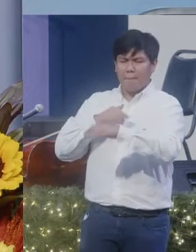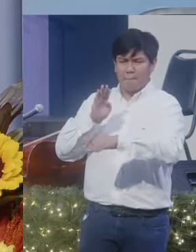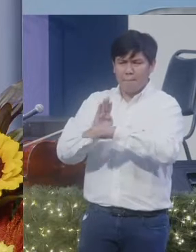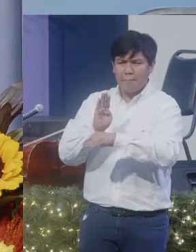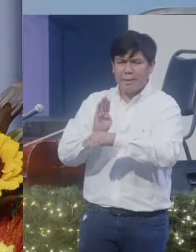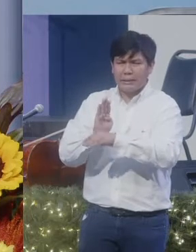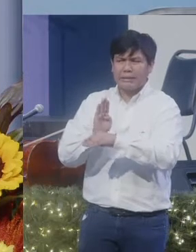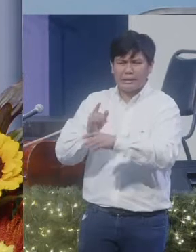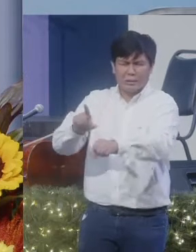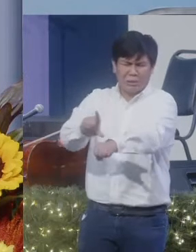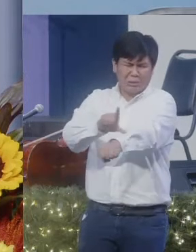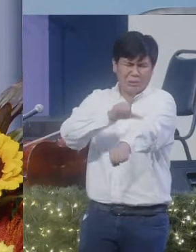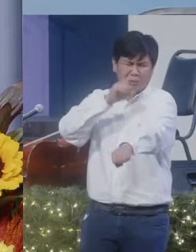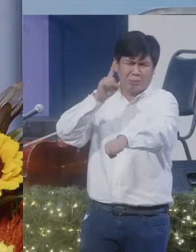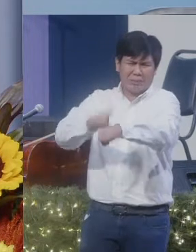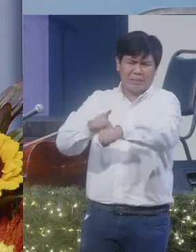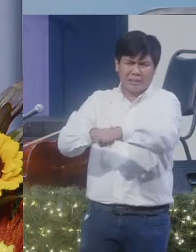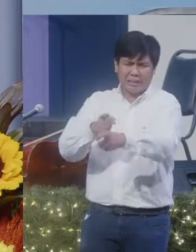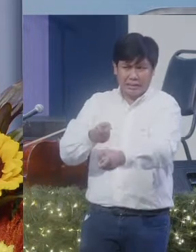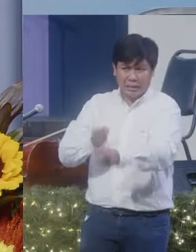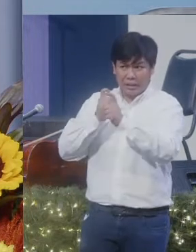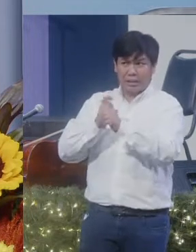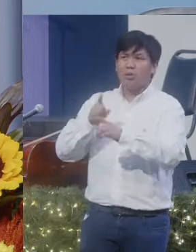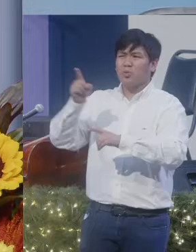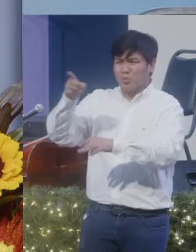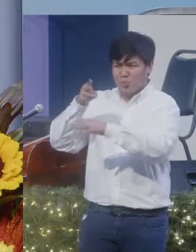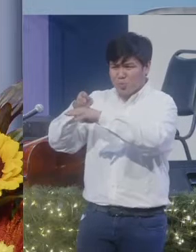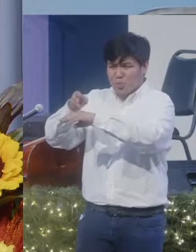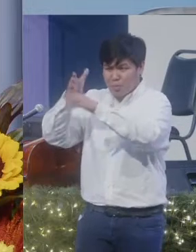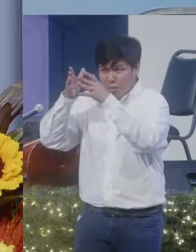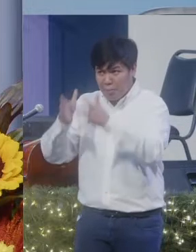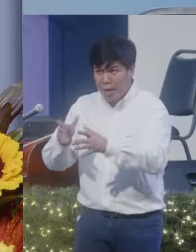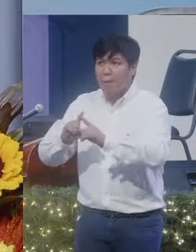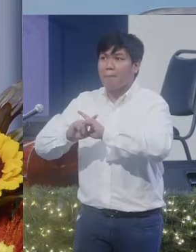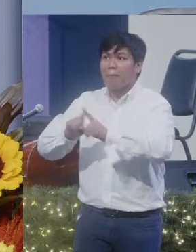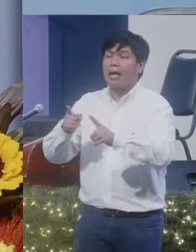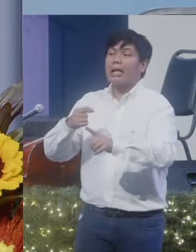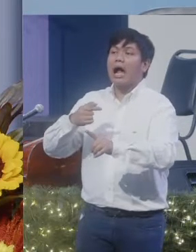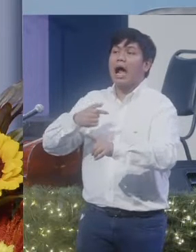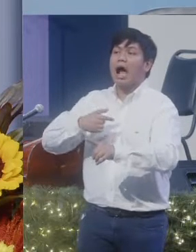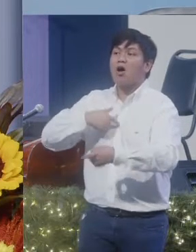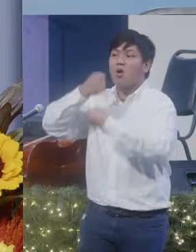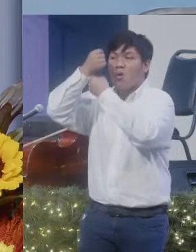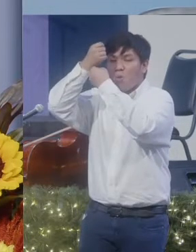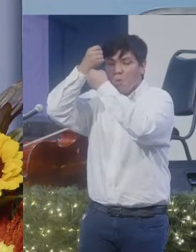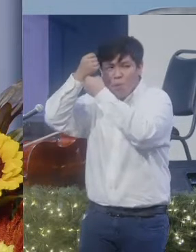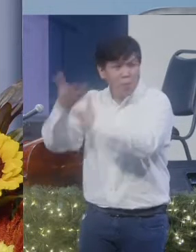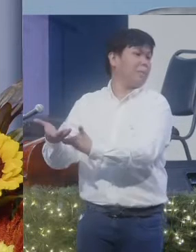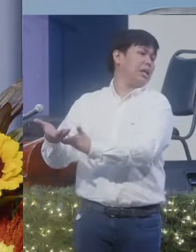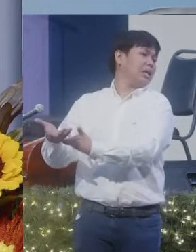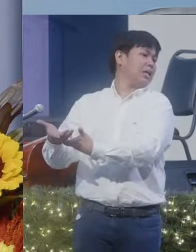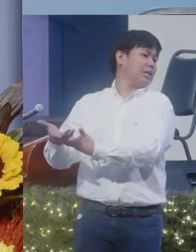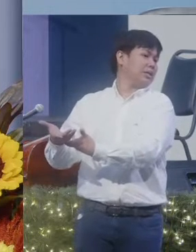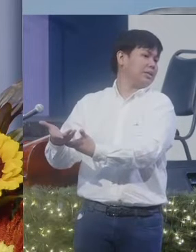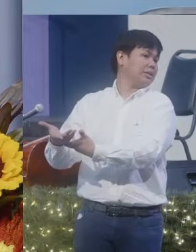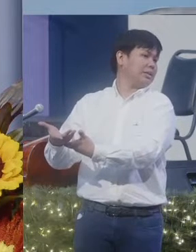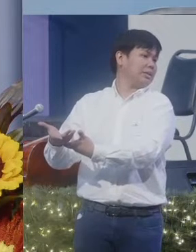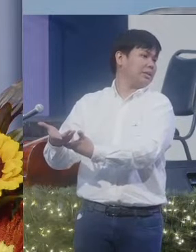mangingisda. Kausap niya isang karpintero. Sabi sa kanya, ganito tayo makakahuli ng